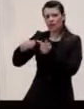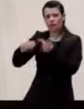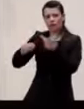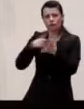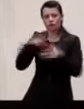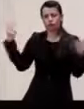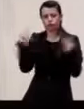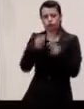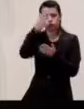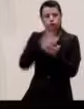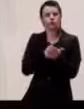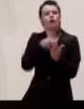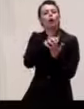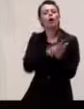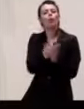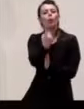alto.